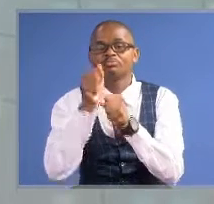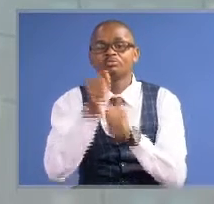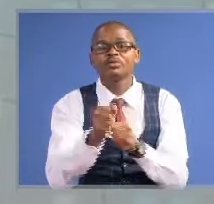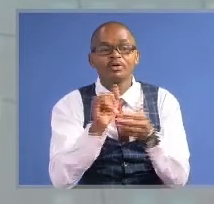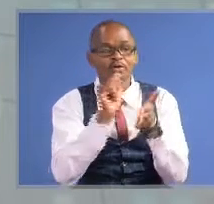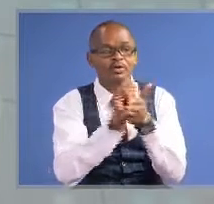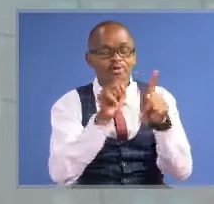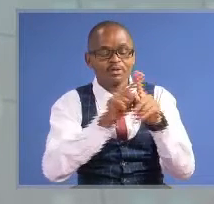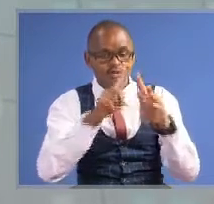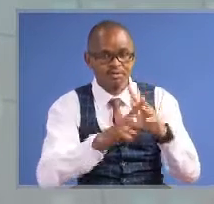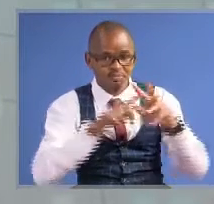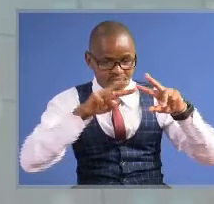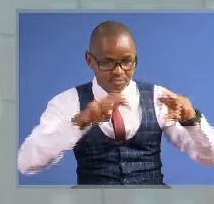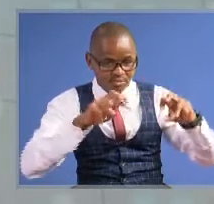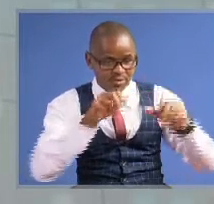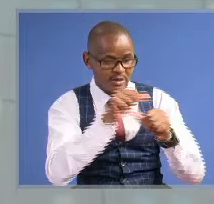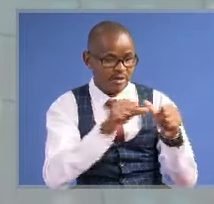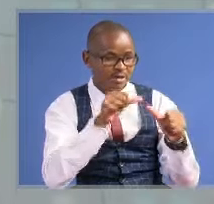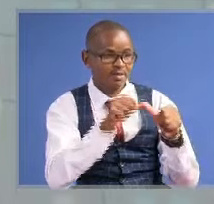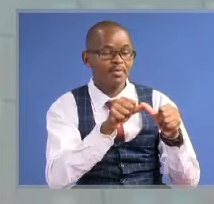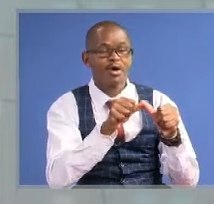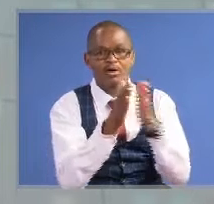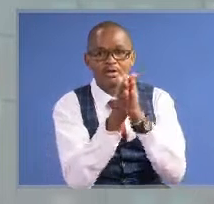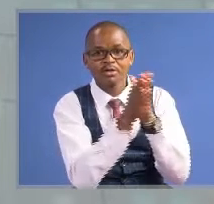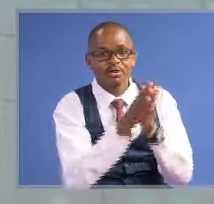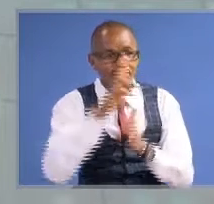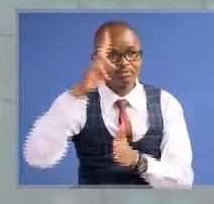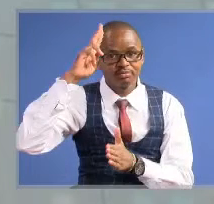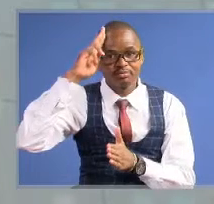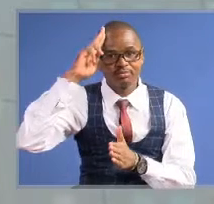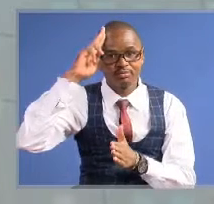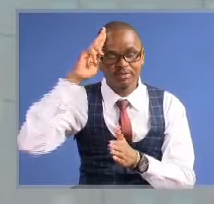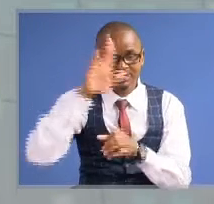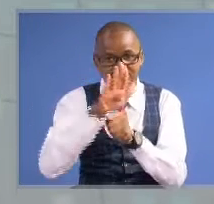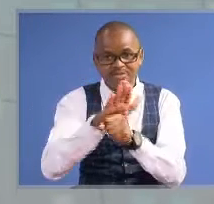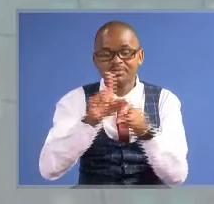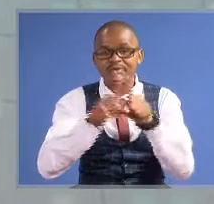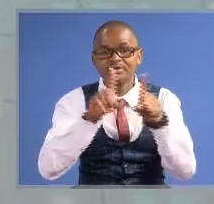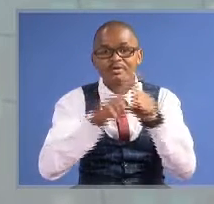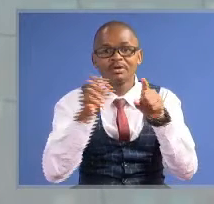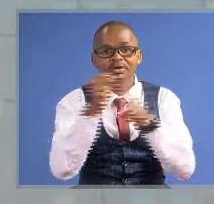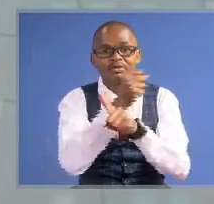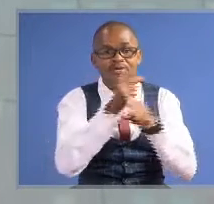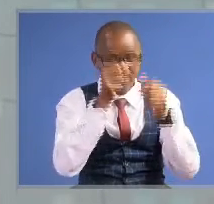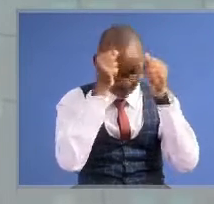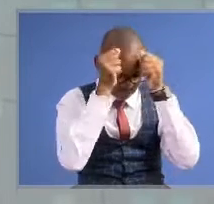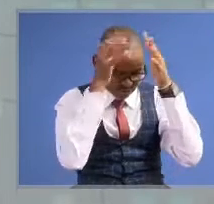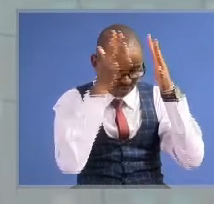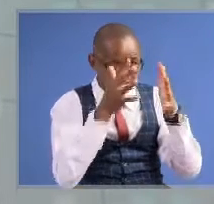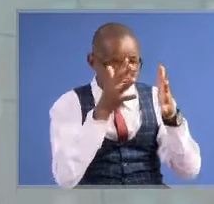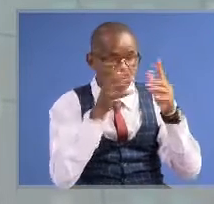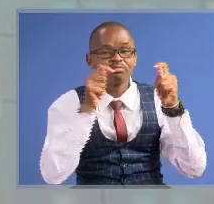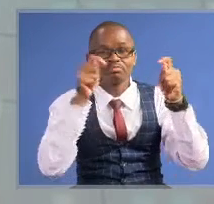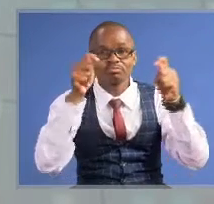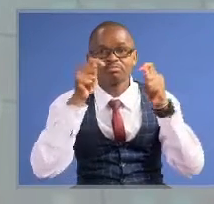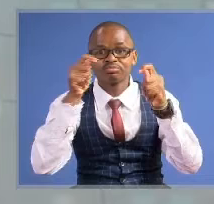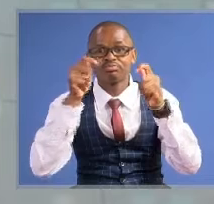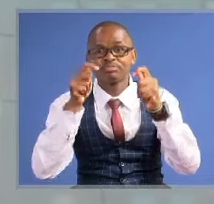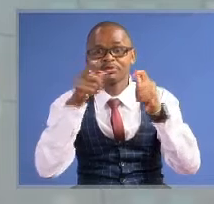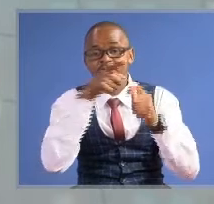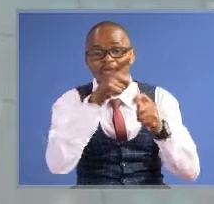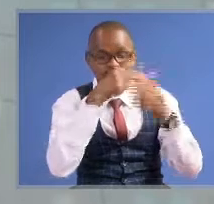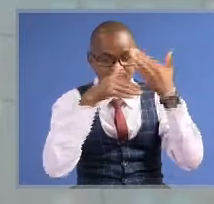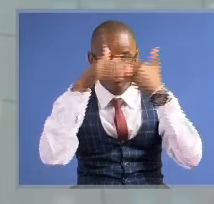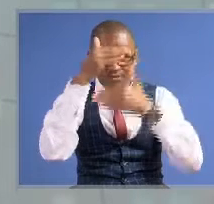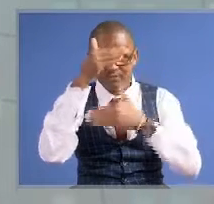kiasi na kuanzisha uchunguzi kuhusiana na kisa cha polisi kwa dhulumu na kuwashambulia wanafunzi waliokuwa wakiandamana Jumatatu katika